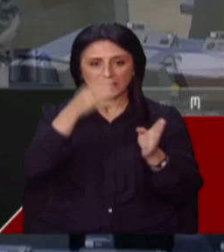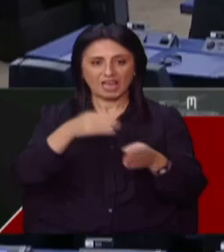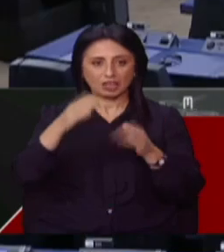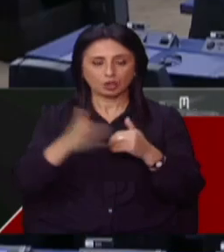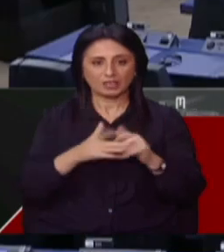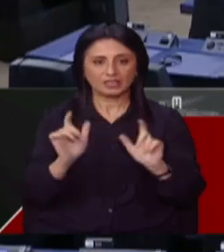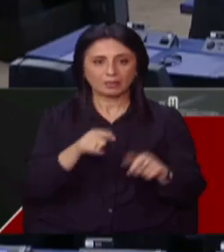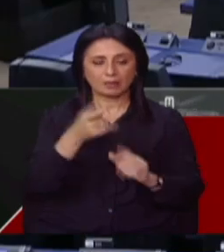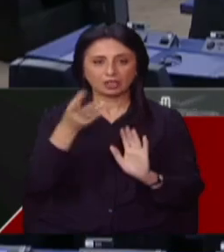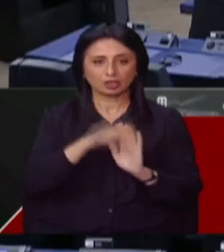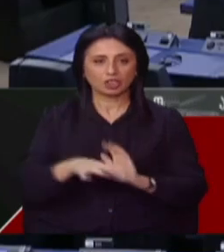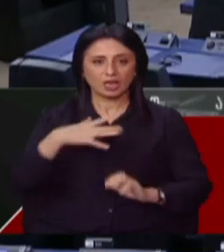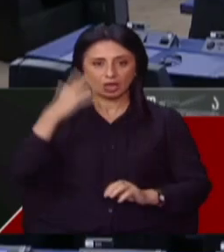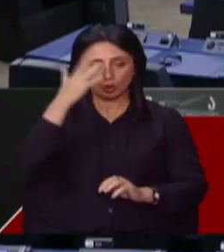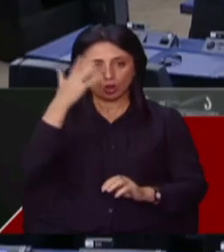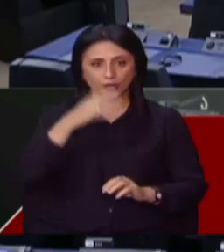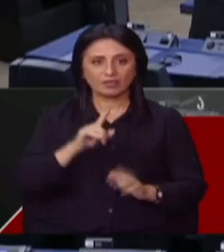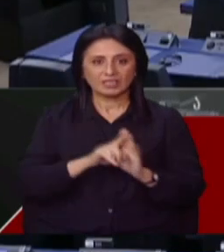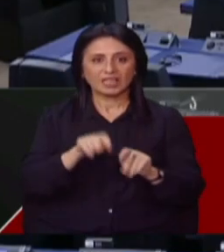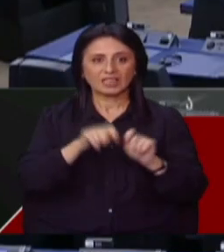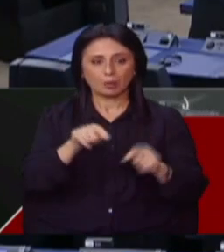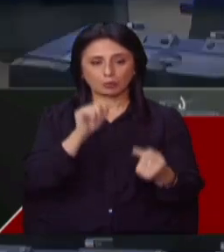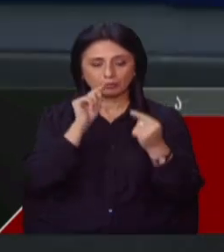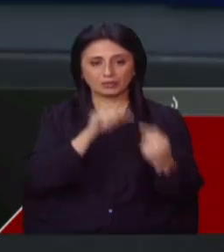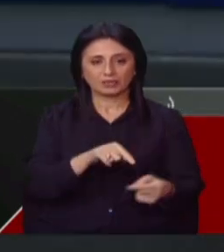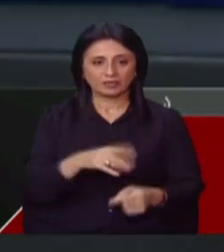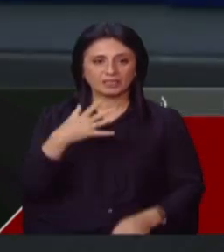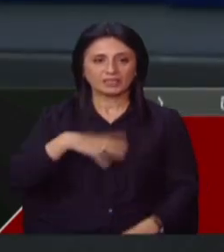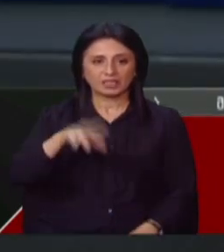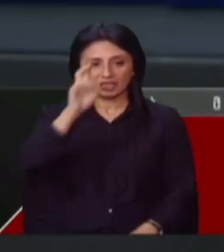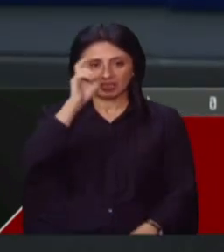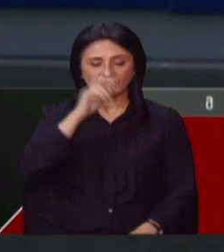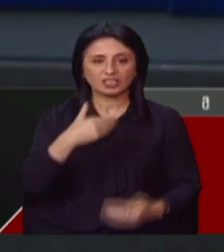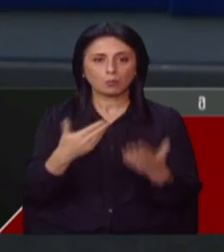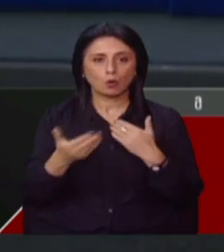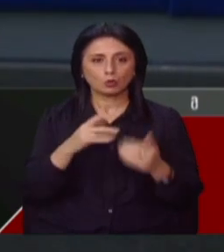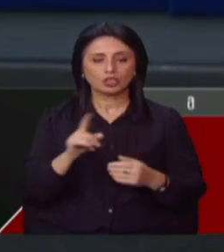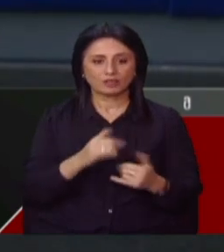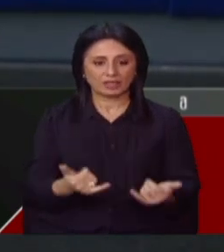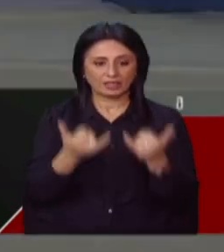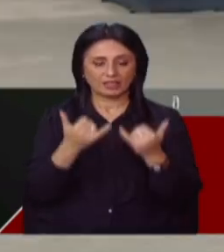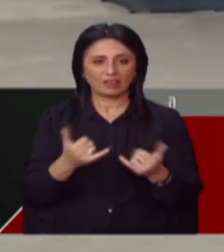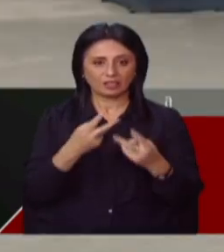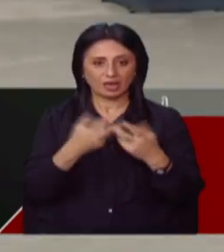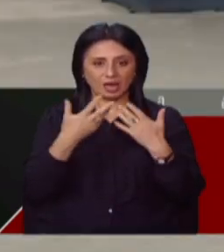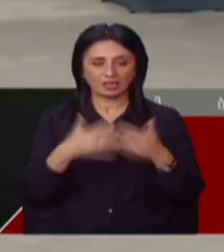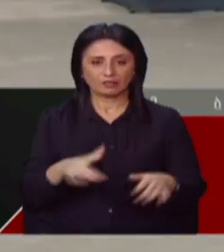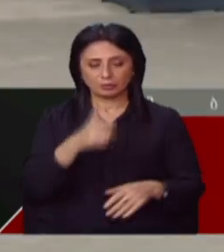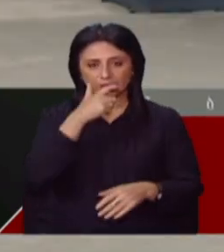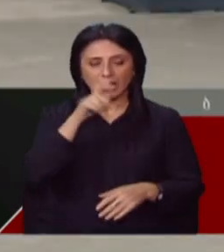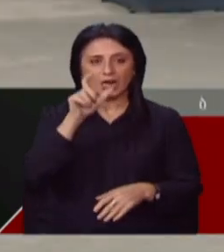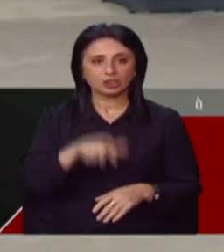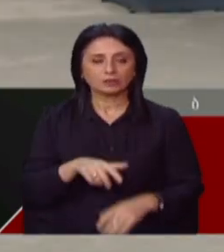პერსონალური სანქციები, მათ შორის ქართული ოცნების დამფუძნებლის წინააღმდეგ. საქართველოს ხელისუფლებას კი მოუწოდებს, რომ დაუყოვნებლივ გაათავისუფლოს